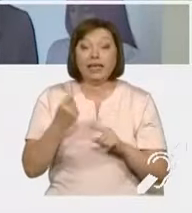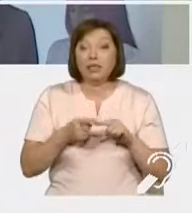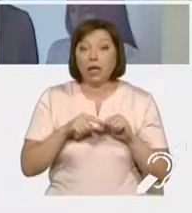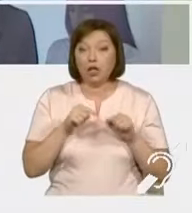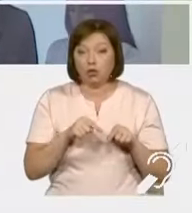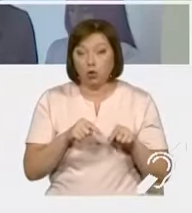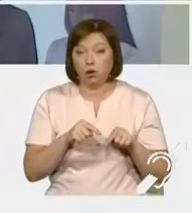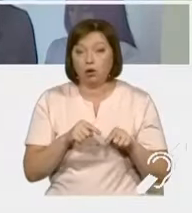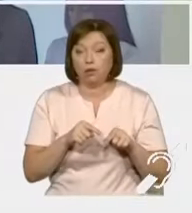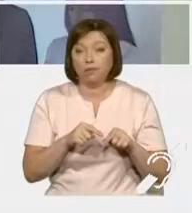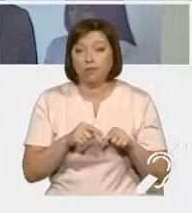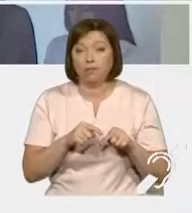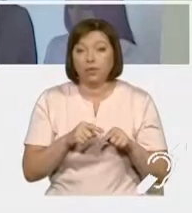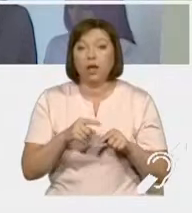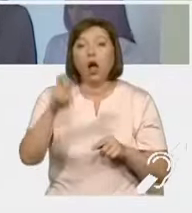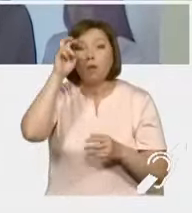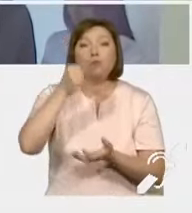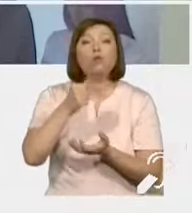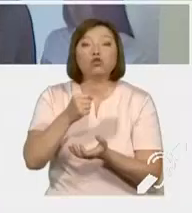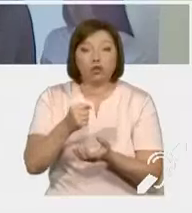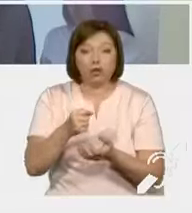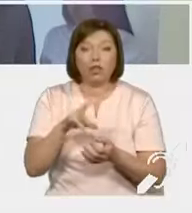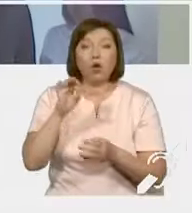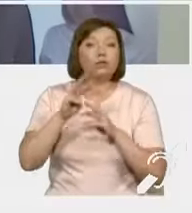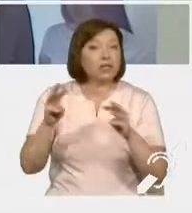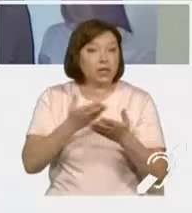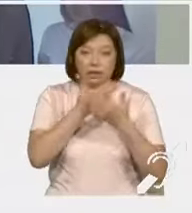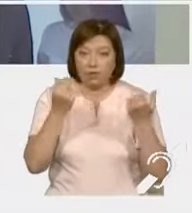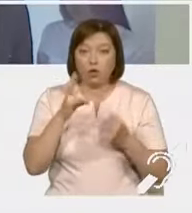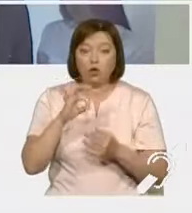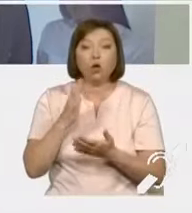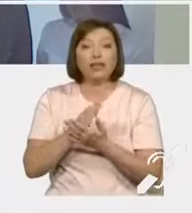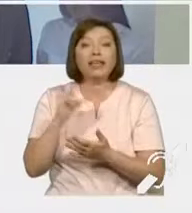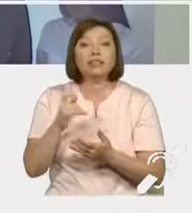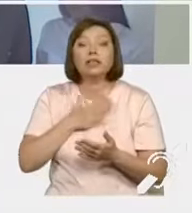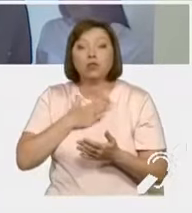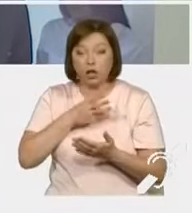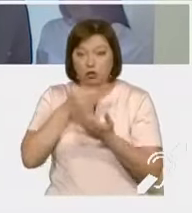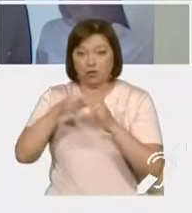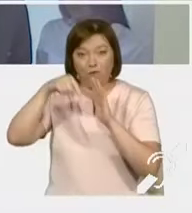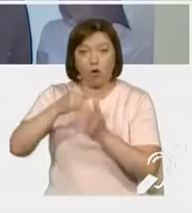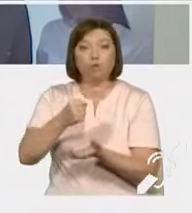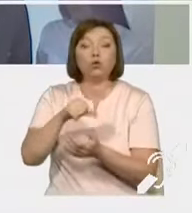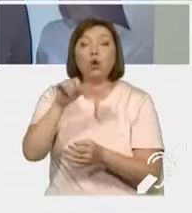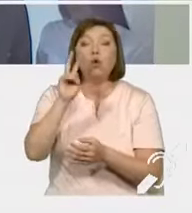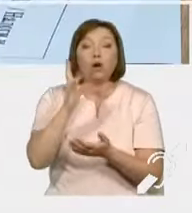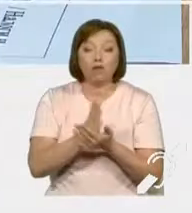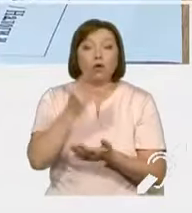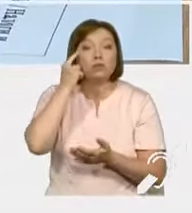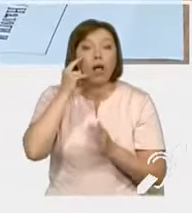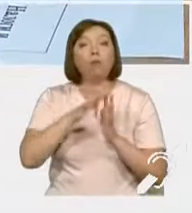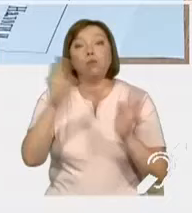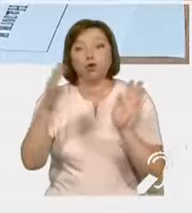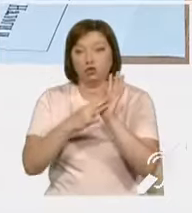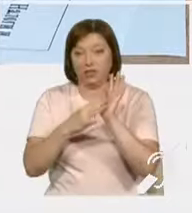care noi locuri bugetare de la minister nu avem, dar avem locuri din bugetul instituției pentru cei cu media nouă și mai mare.